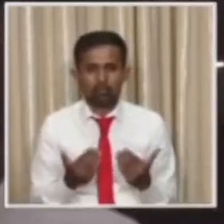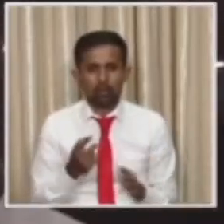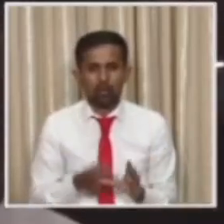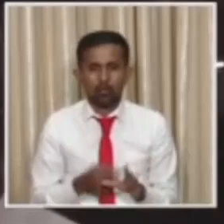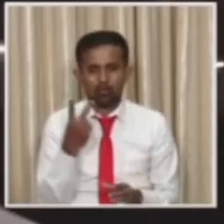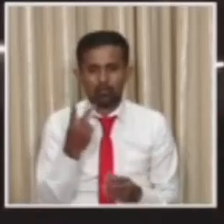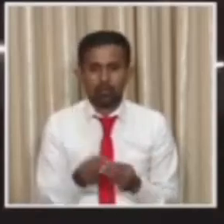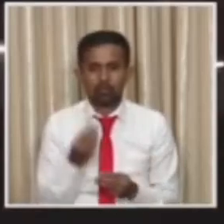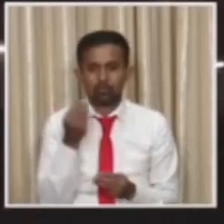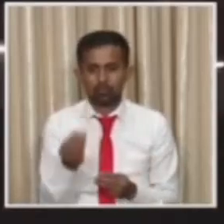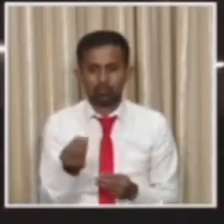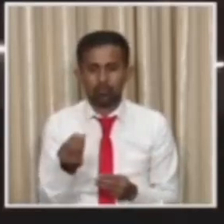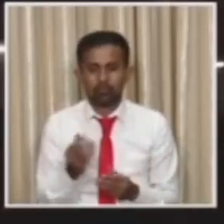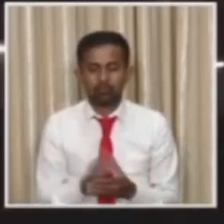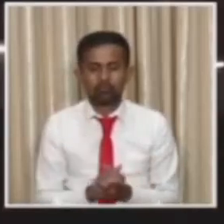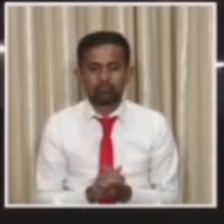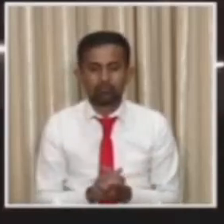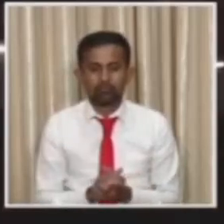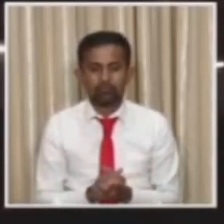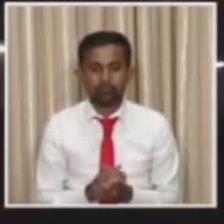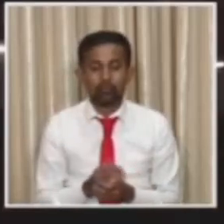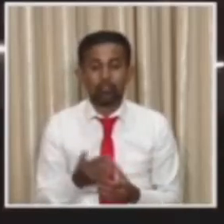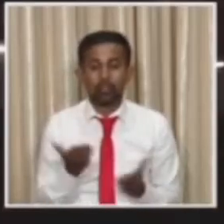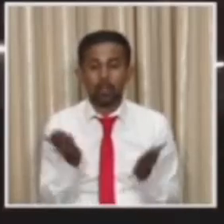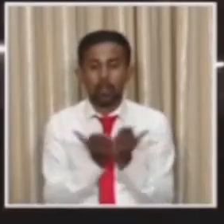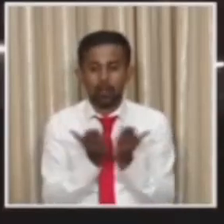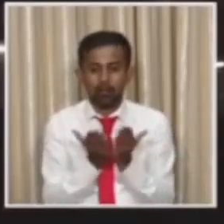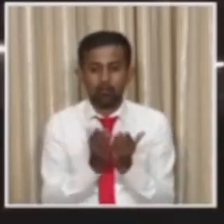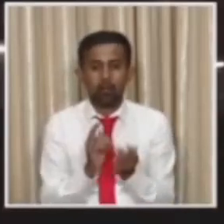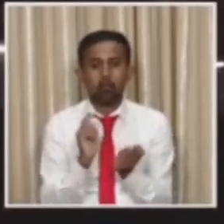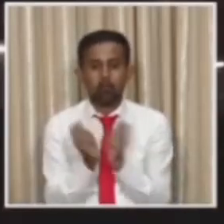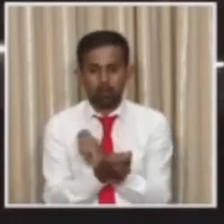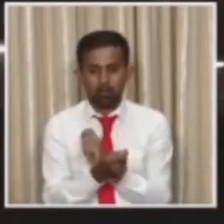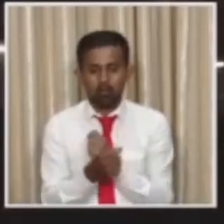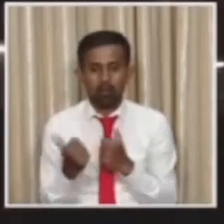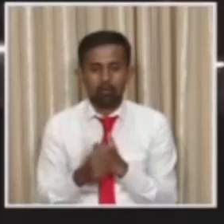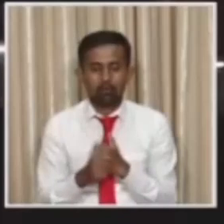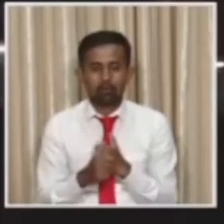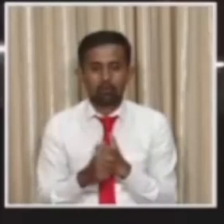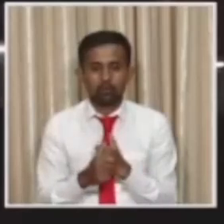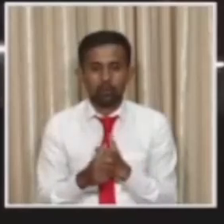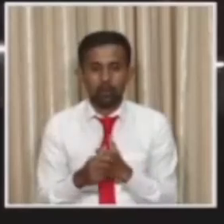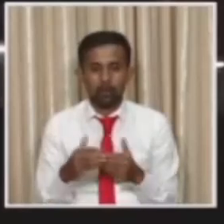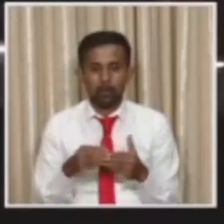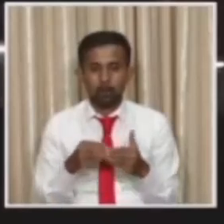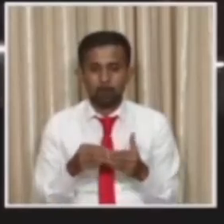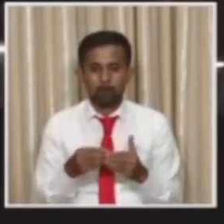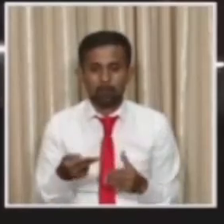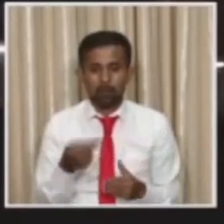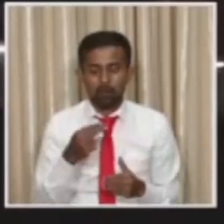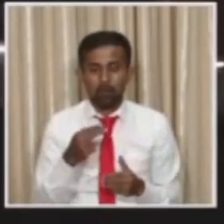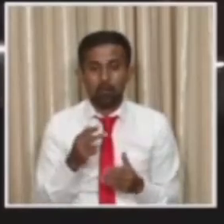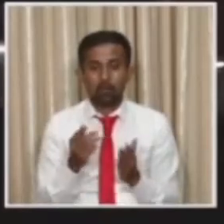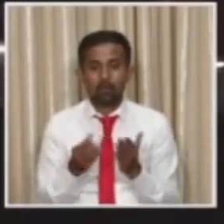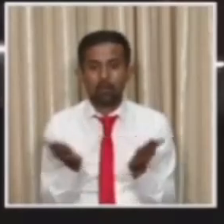දෙකකට දුන්නා. ඒකත් කරන්න පේපර්ස් වලින් එහෙම නැත්නම් කඩදාසි වලින් මේ හදන ප්ලාස්ටික් හැඳ යෝගට් හැඳ හදන්න